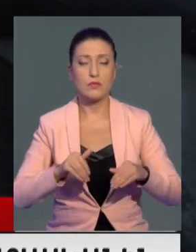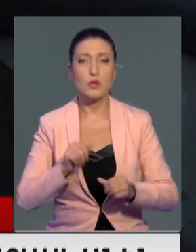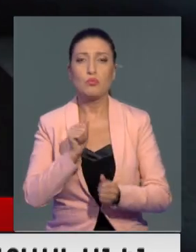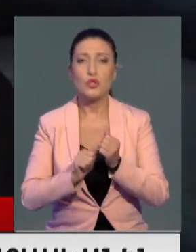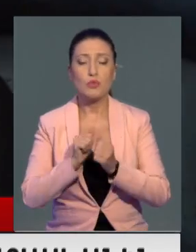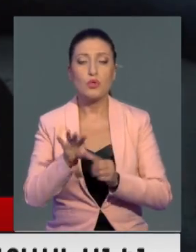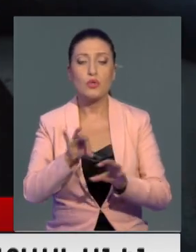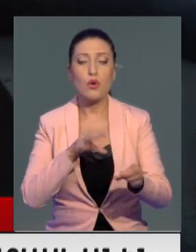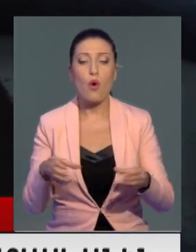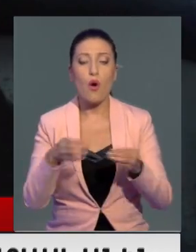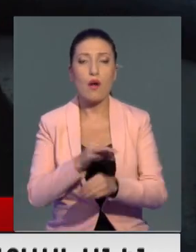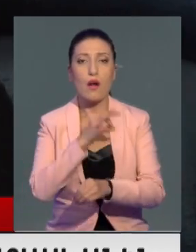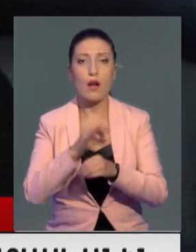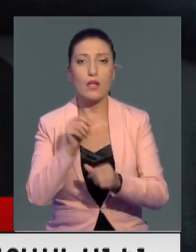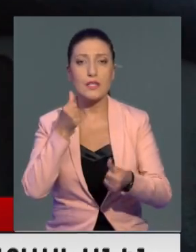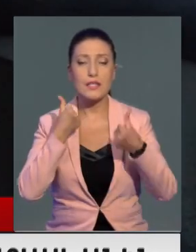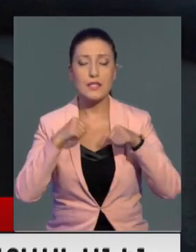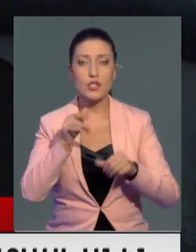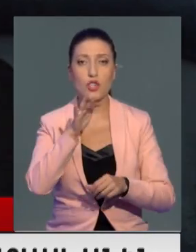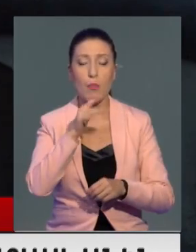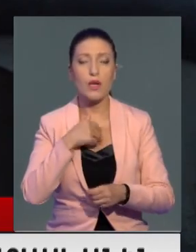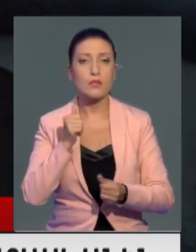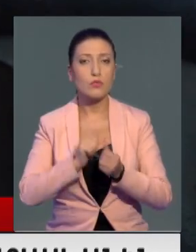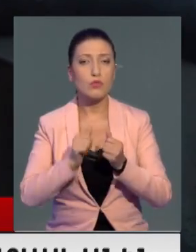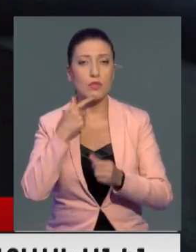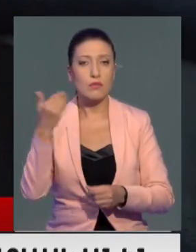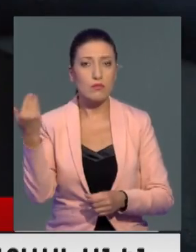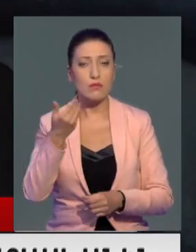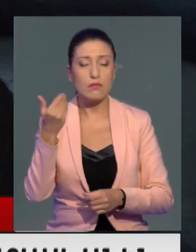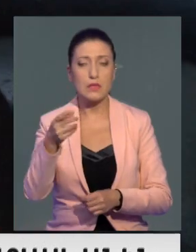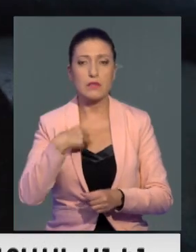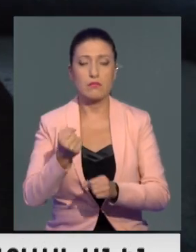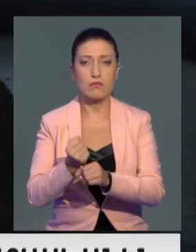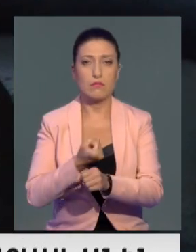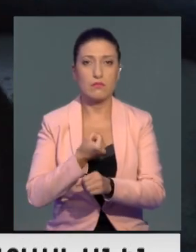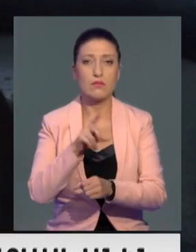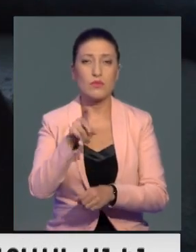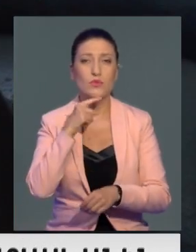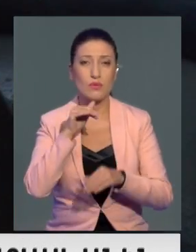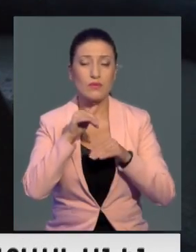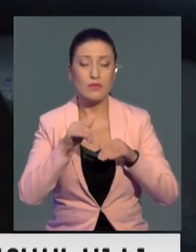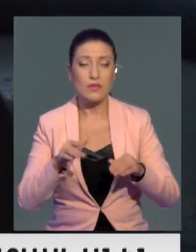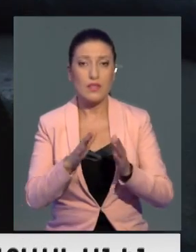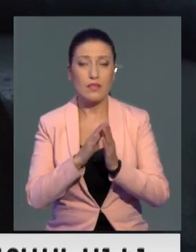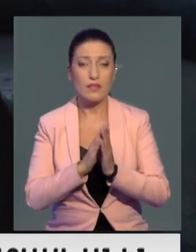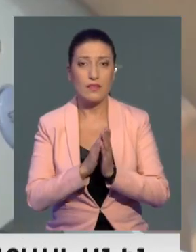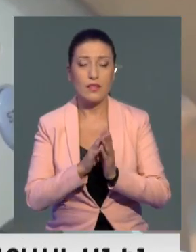խորհրդի նիստի ժամանակ, երբ որ բարձրացնում ես, ասում են, կլնի որ տիկին Մարգարիտա այդ հարցերը չբարձրացնես։